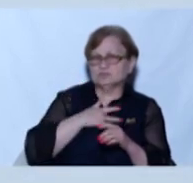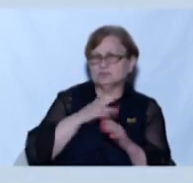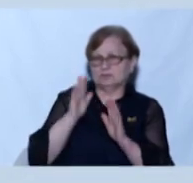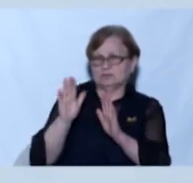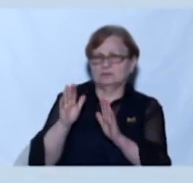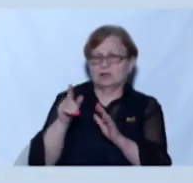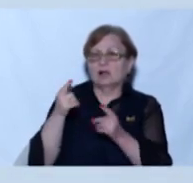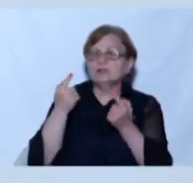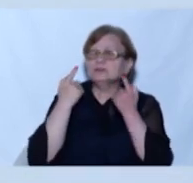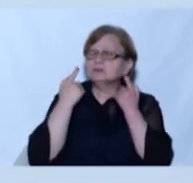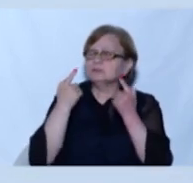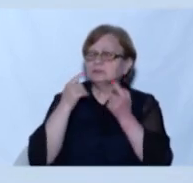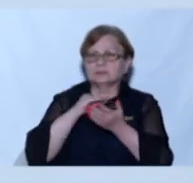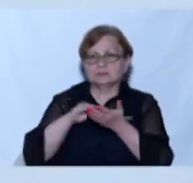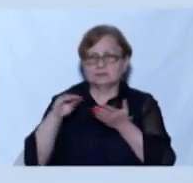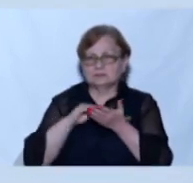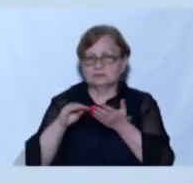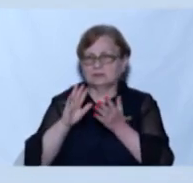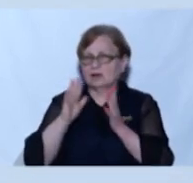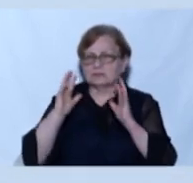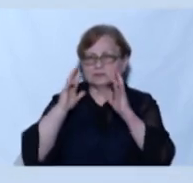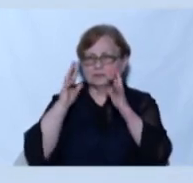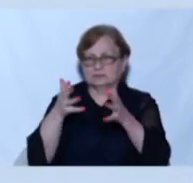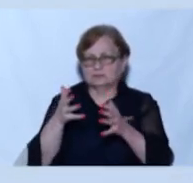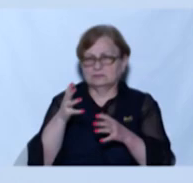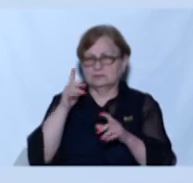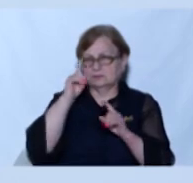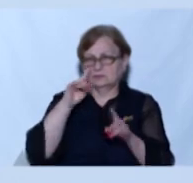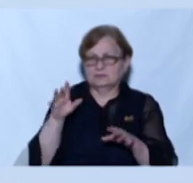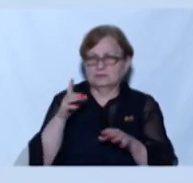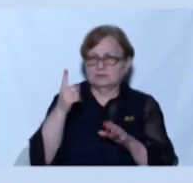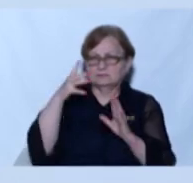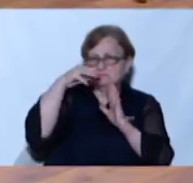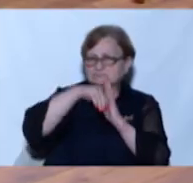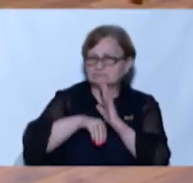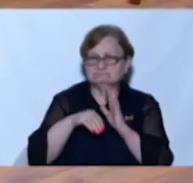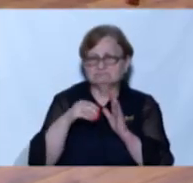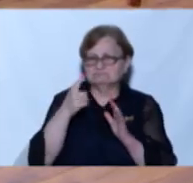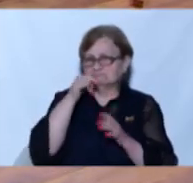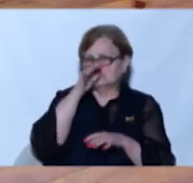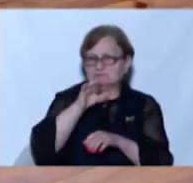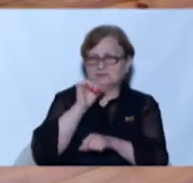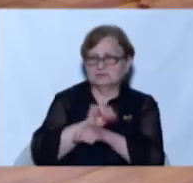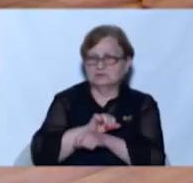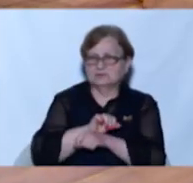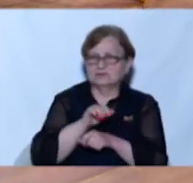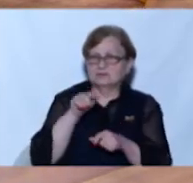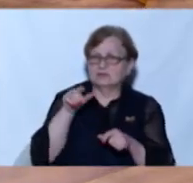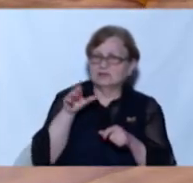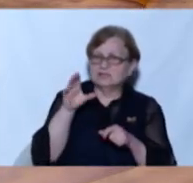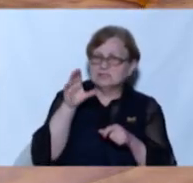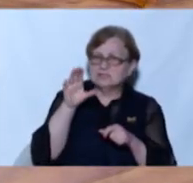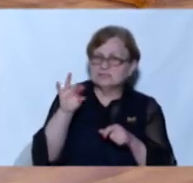ერთი დიდი მწერალი, არც ქართველი და არც მსოფლიო მხოლოდ ერთ იზმში არ ზის, ხო? არ გაგიკვირდეთ,